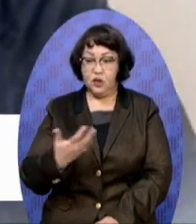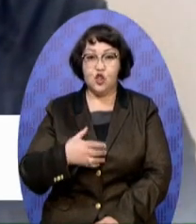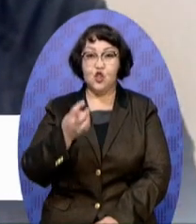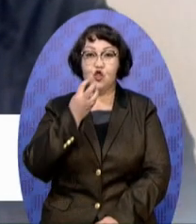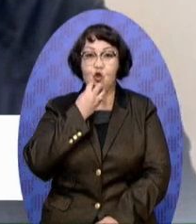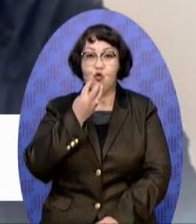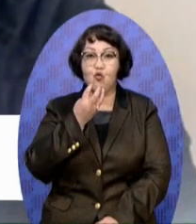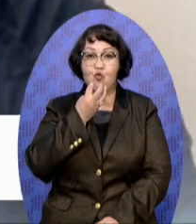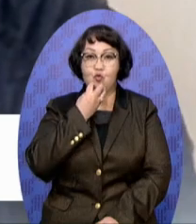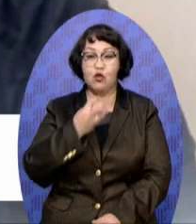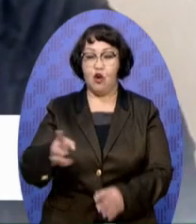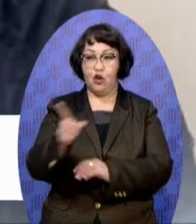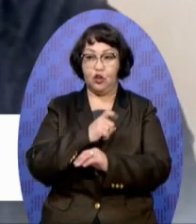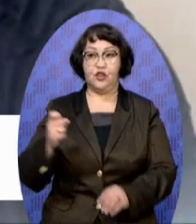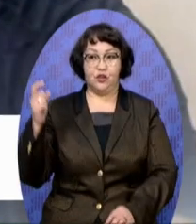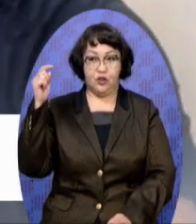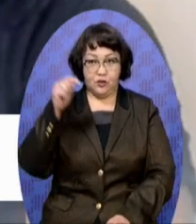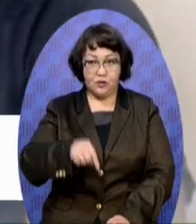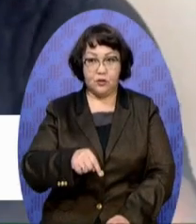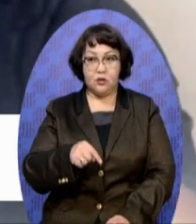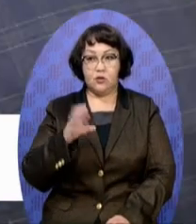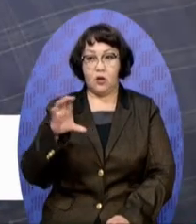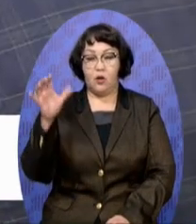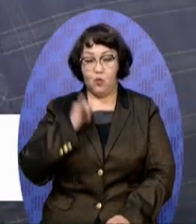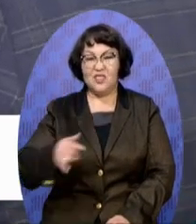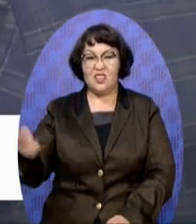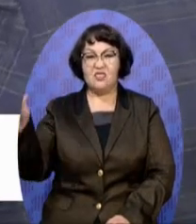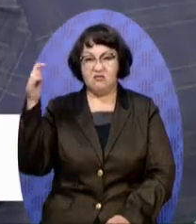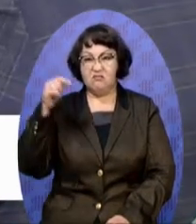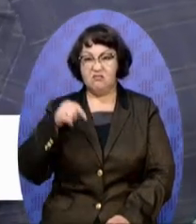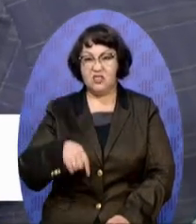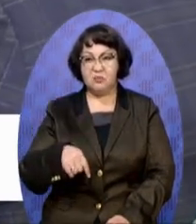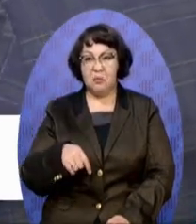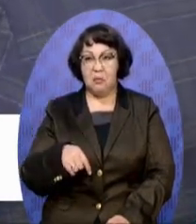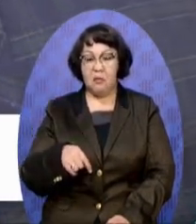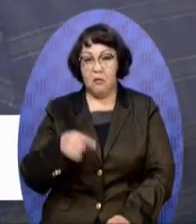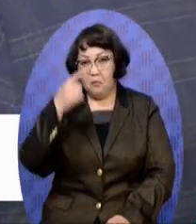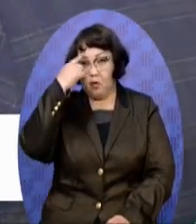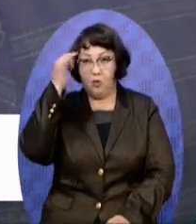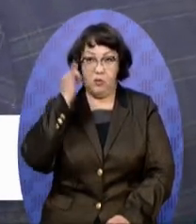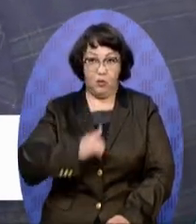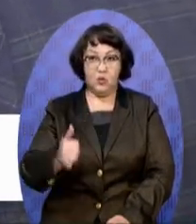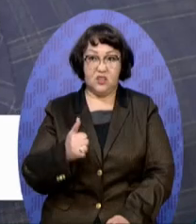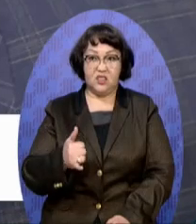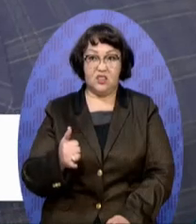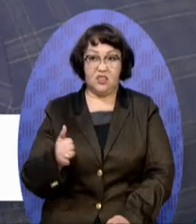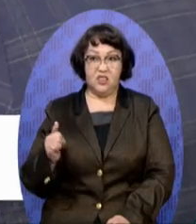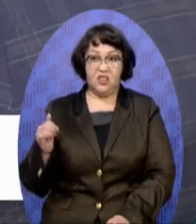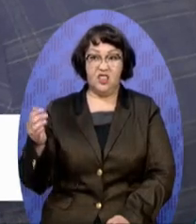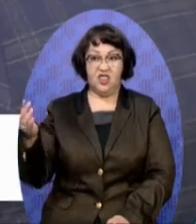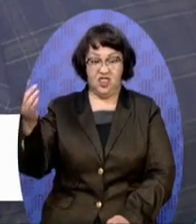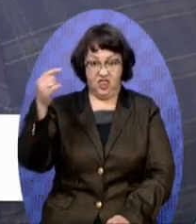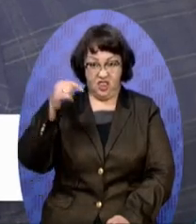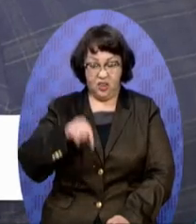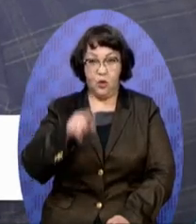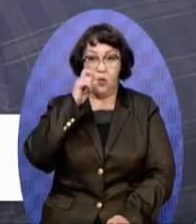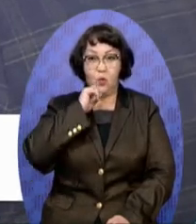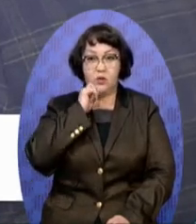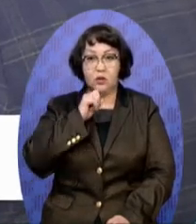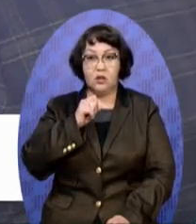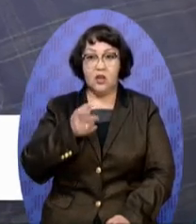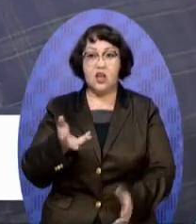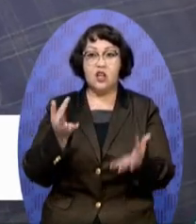Сөүлтөөс ирсэн. Солонгосоос Улаанбаатар. За, та хэдэг яг Монгол руу ирэх тэр хугацаанд дээр Монгол руу ирэх хүсэлтэй хичнээн одоо